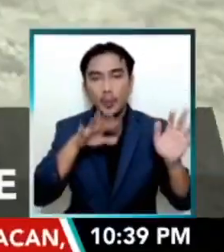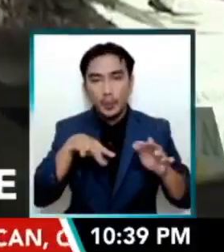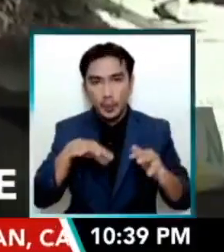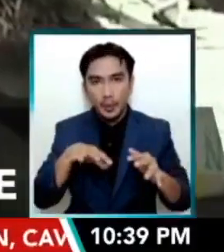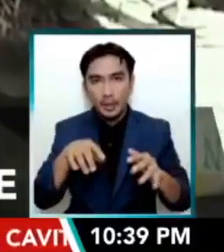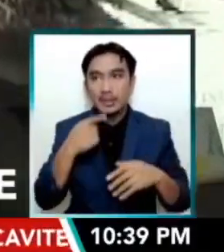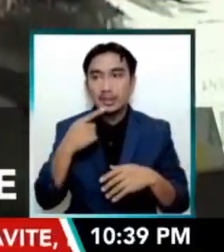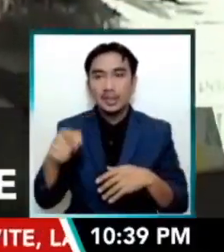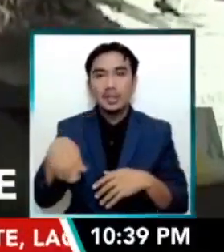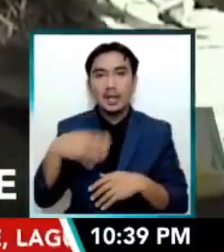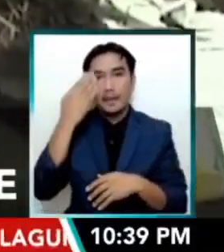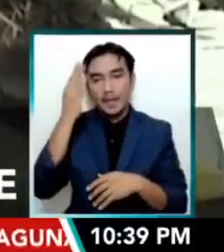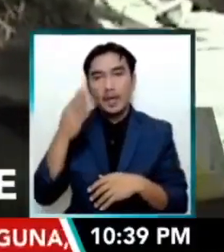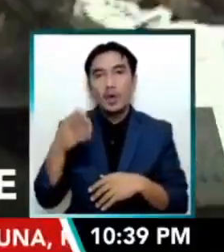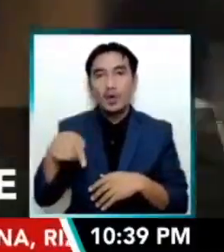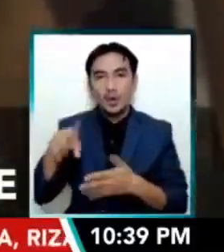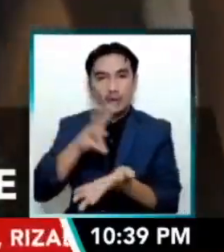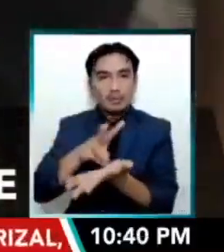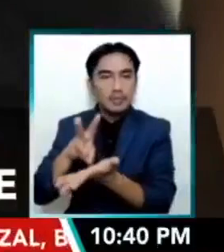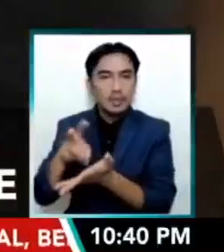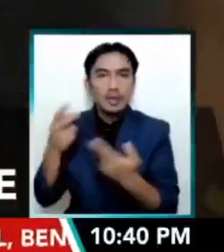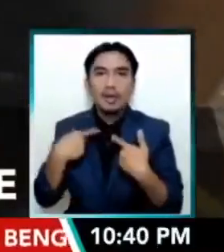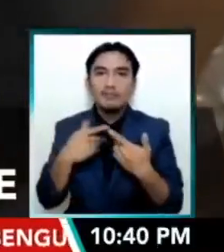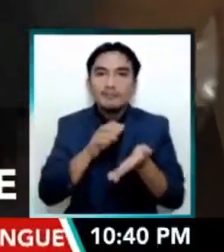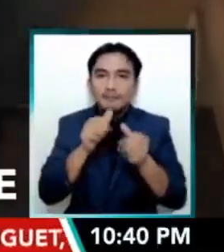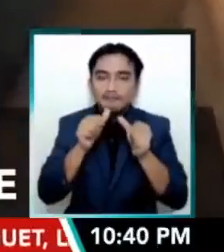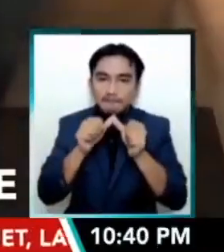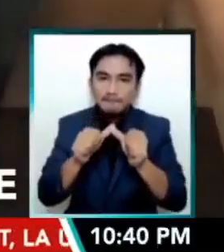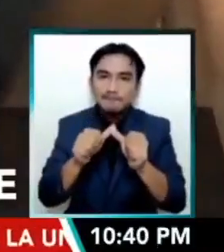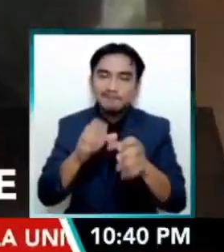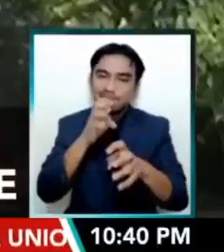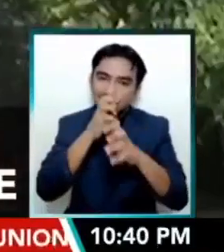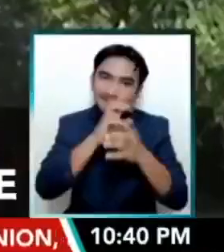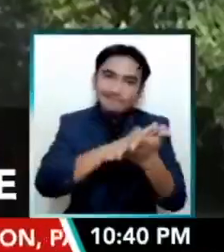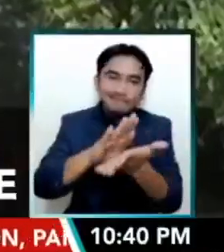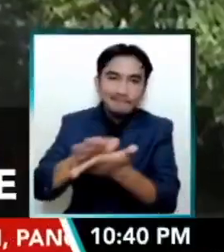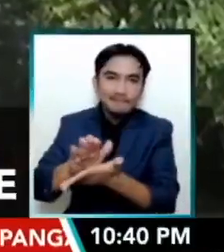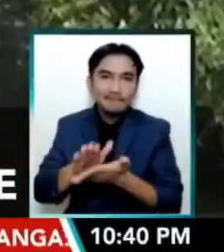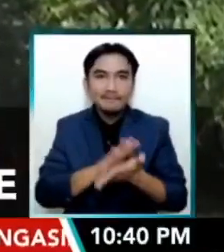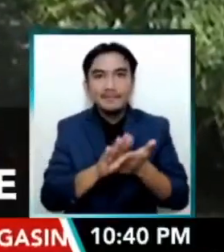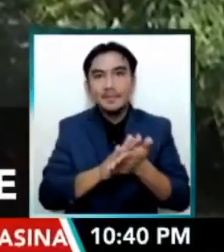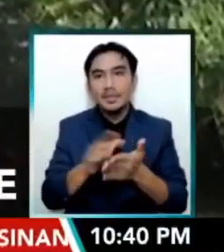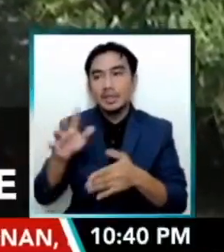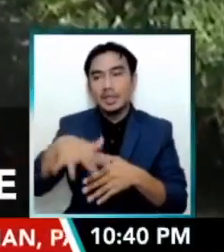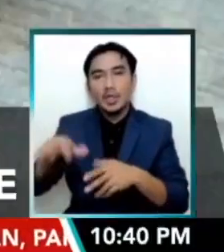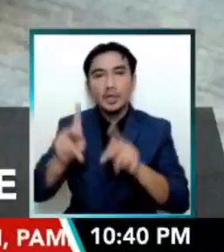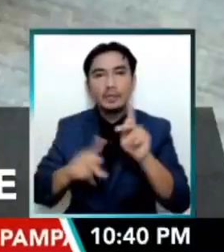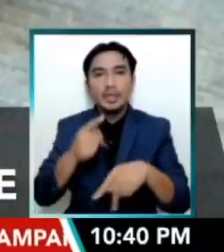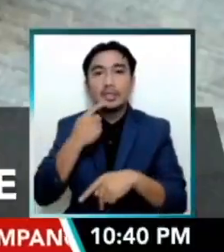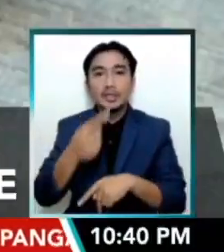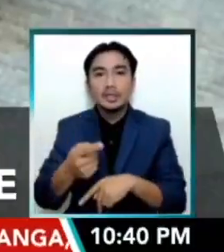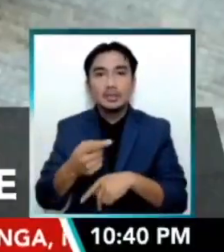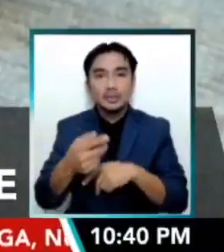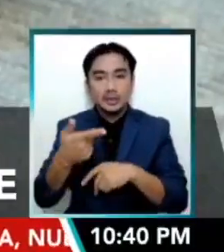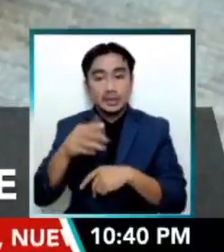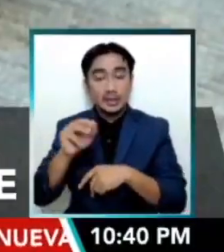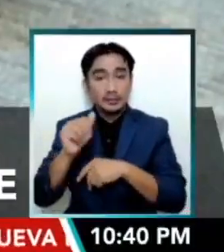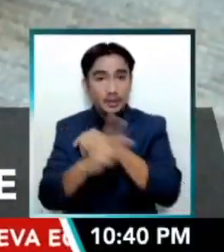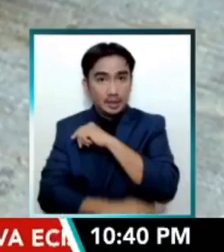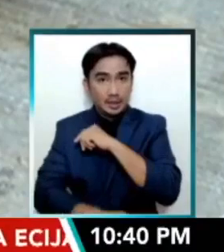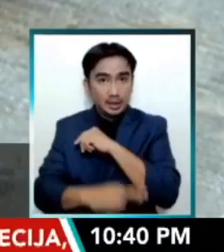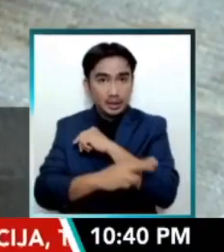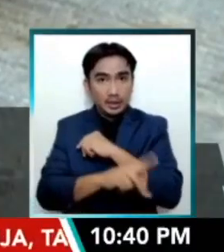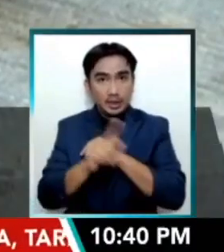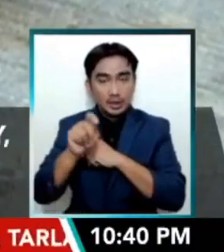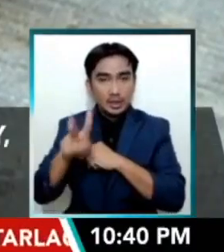Region, puspusan ang paglilinis kontra dengue ng mga residente ayon sa report ng GMA Regional TV, Balitang Bicolandia.